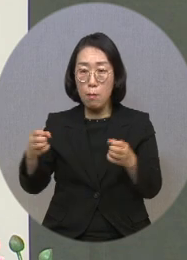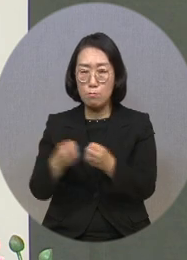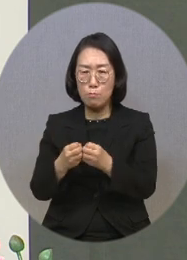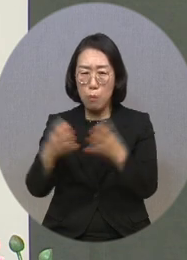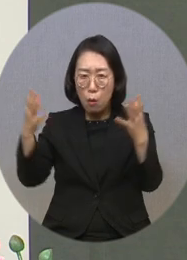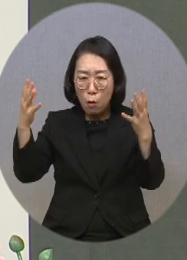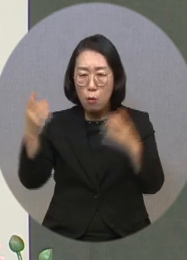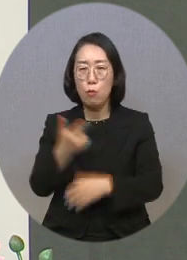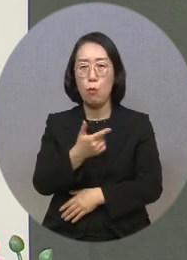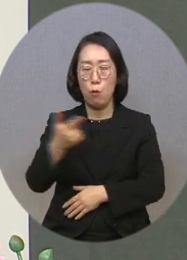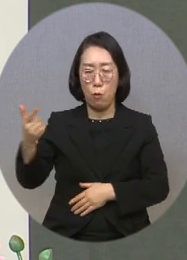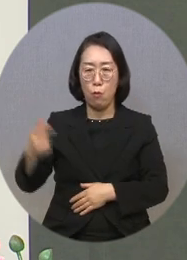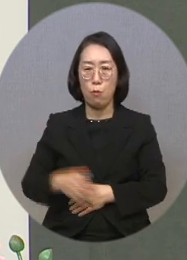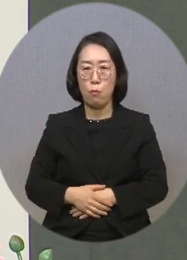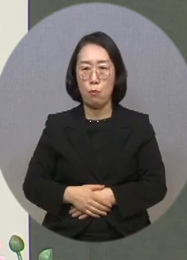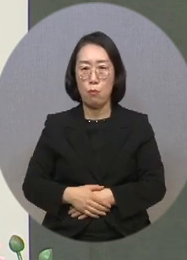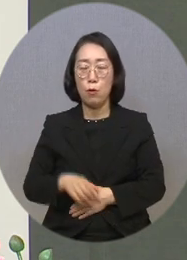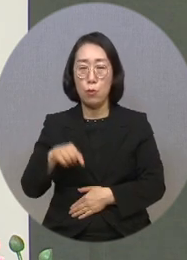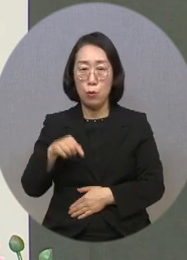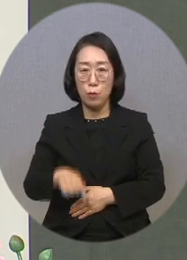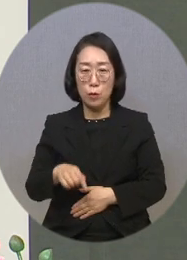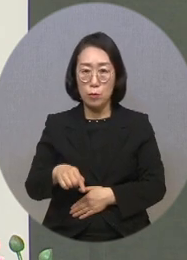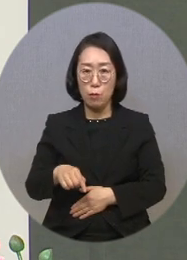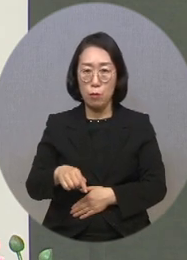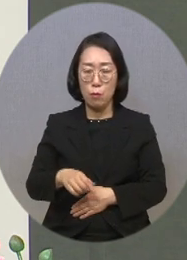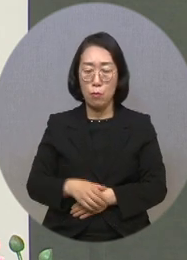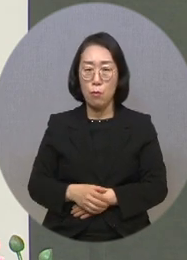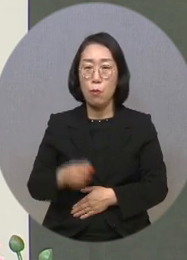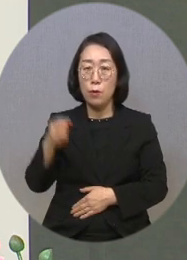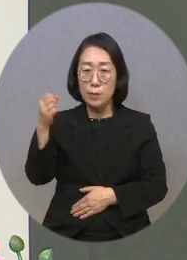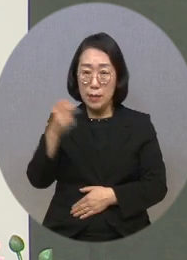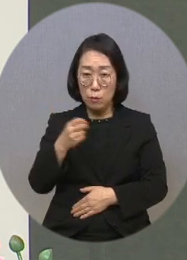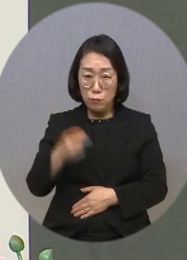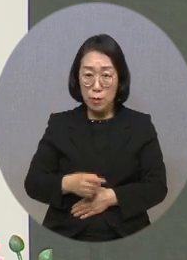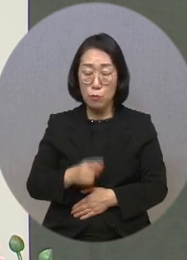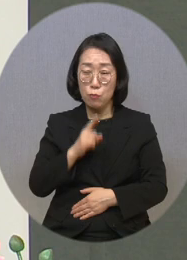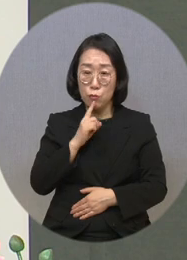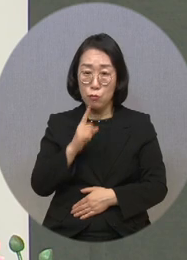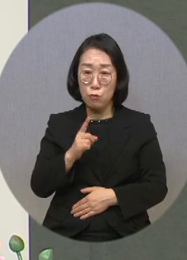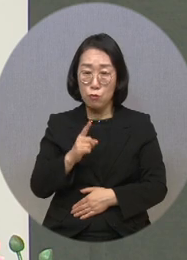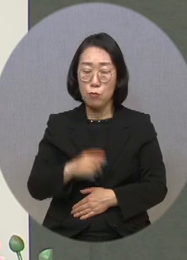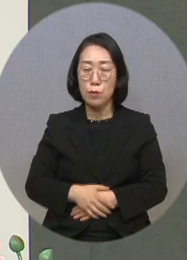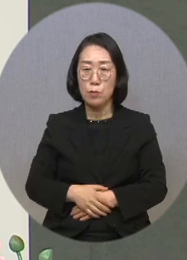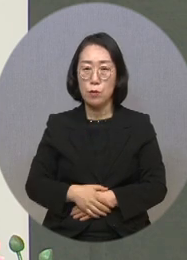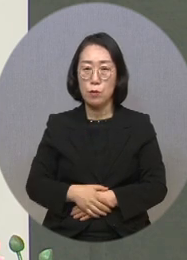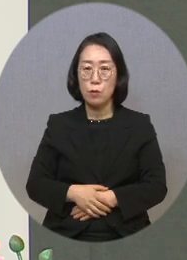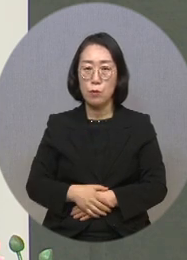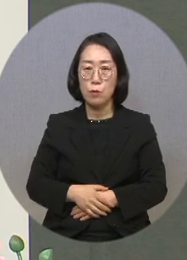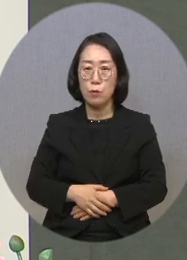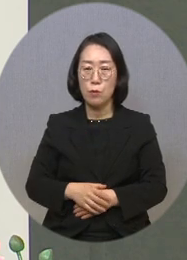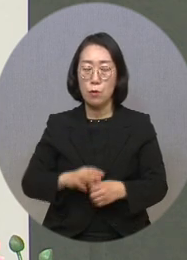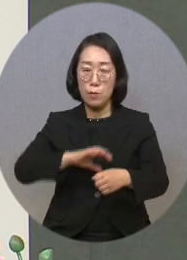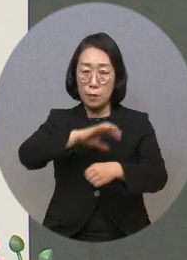기회를 네. 자꾸 남한에서 제공하고 있지 않느냐. 그래서 국제사회에서도 그 여러 가지